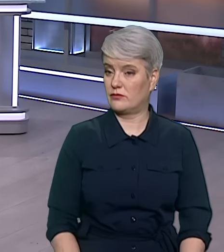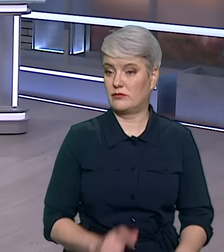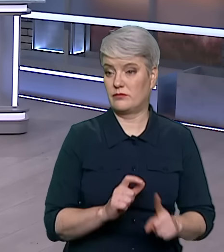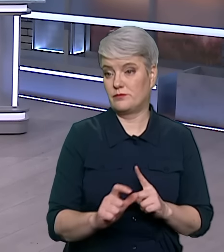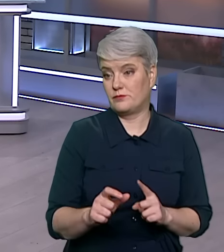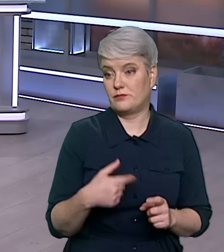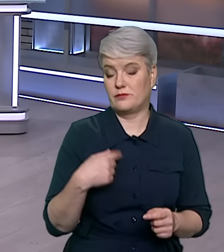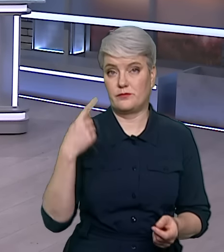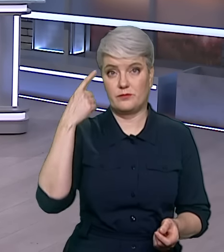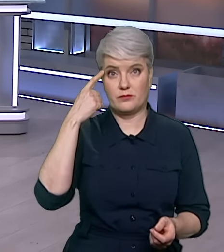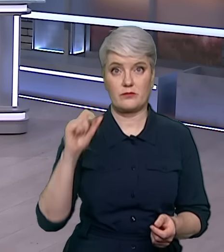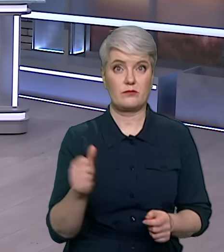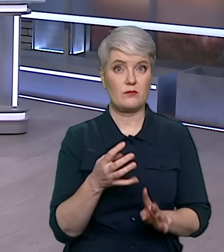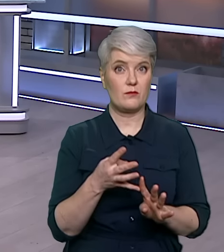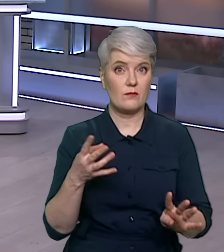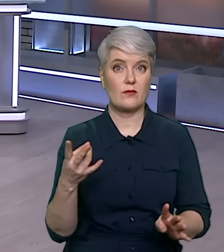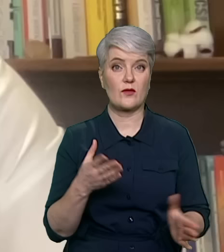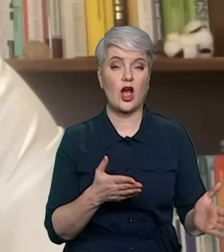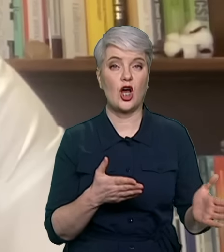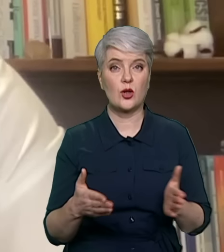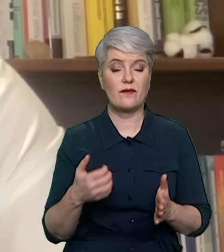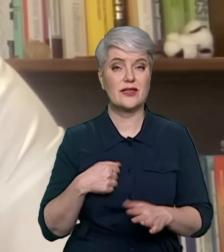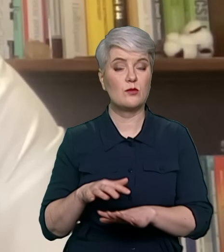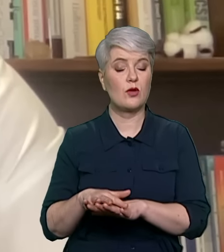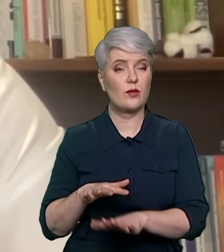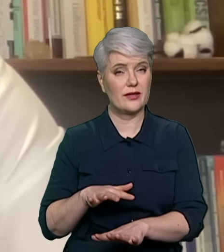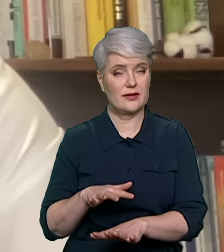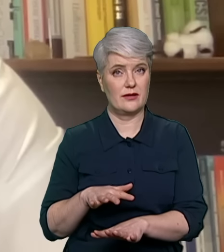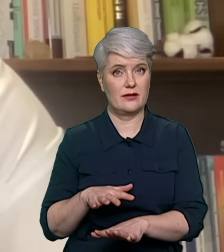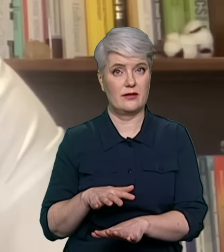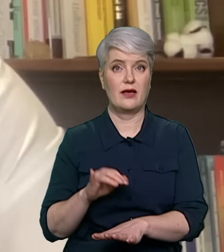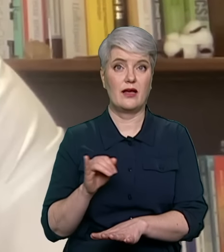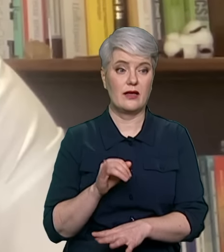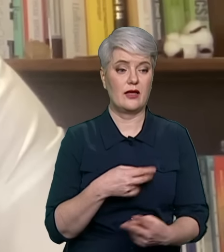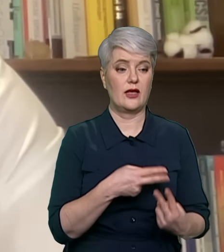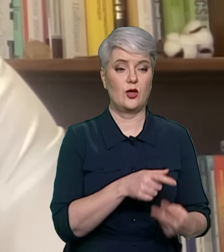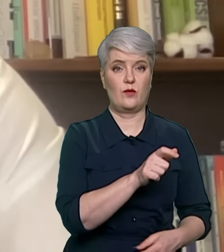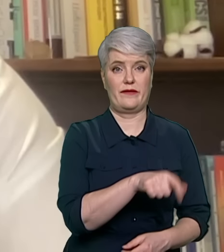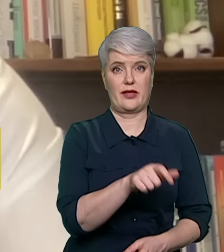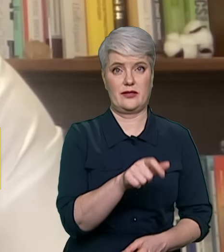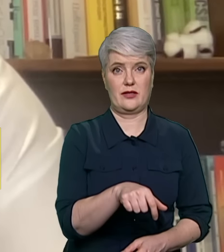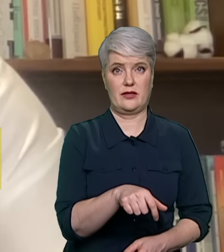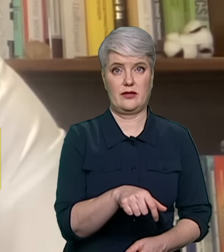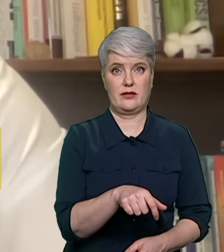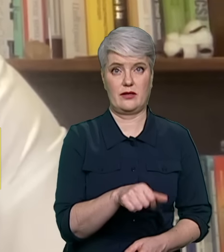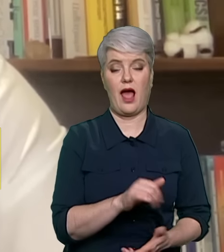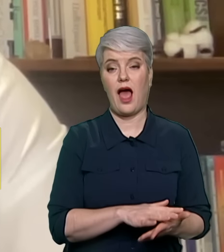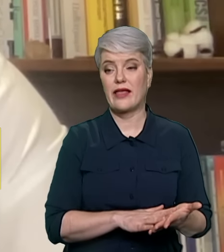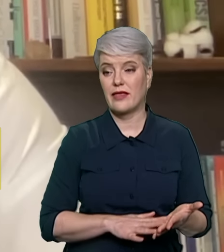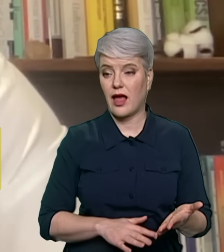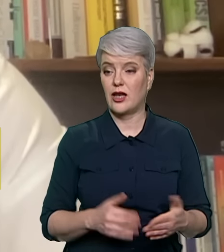Я думаю, що тут перш за все потрібна готовність Збройних сил і самих ув'язнених. Далі